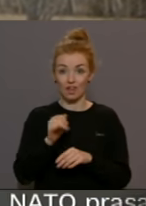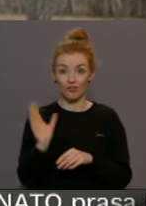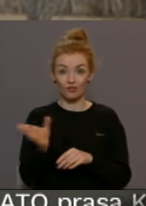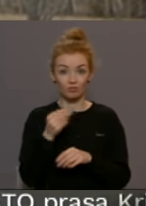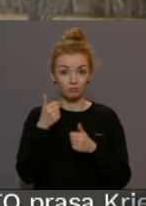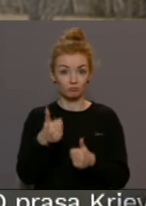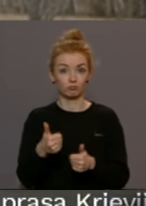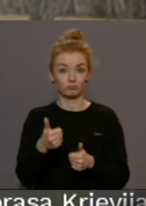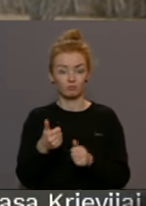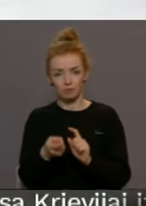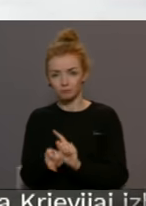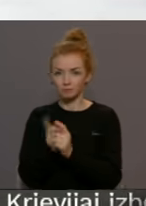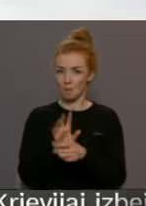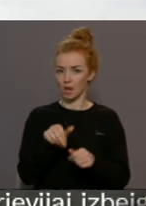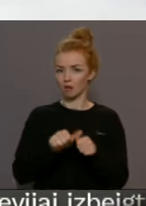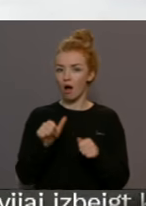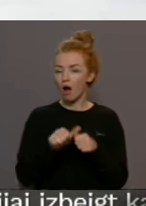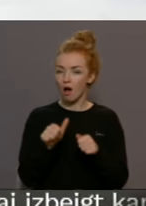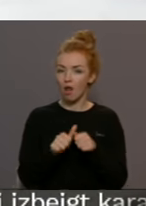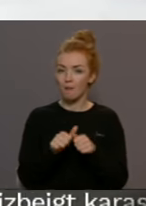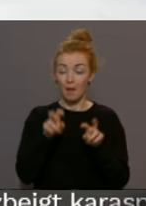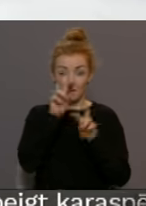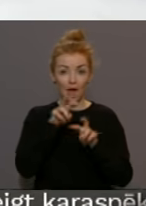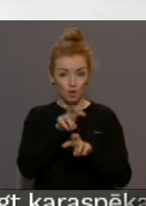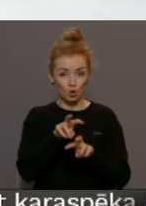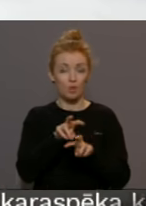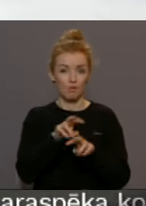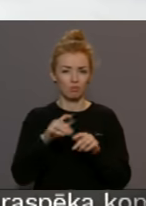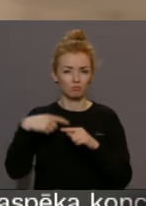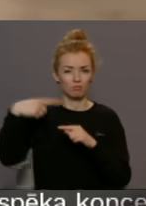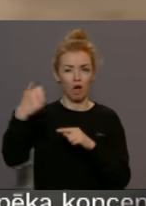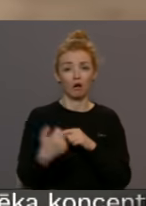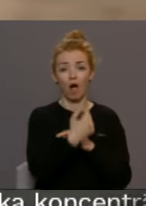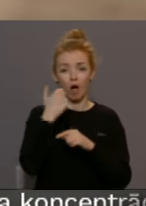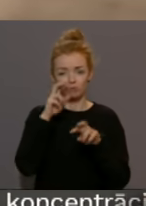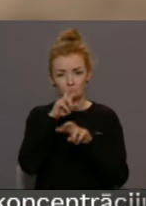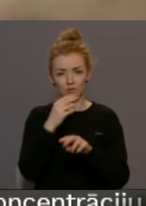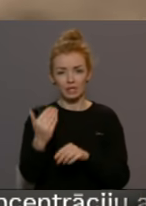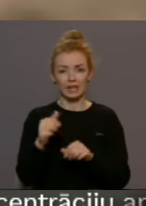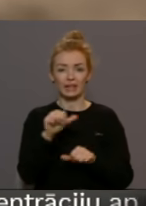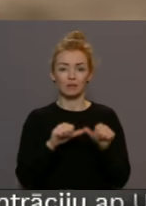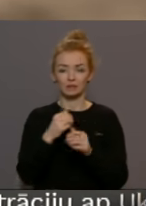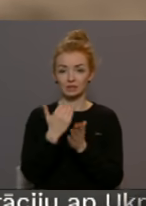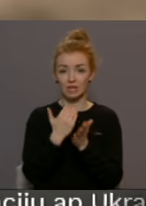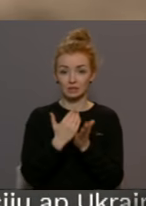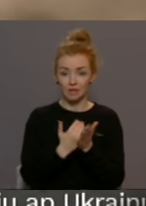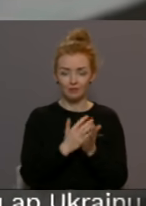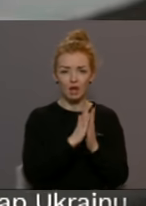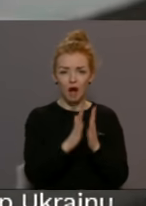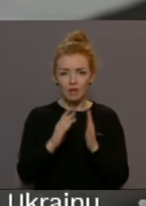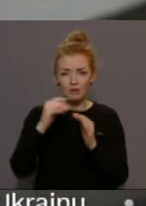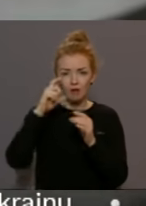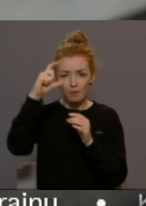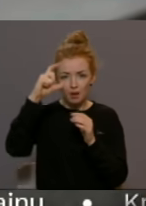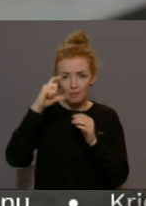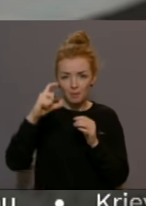labi noritēs, pārvērst par zālēm. Šī pētījuma ietveros turpmākos pāris gadus tiks analizēts auga ķīmiskais sastāvs katrā no tām daļām, lai